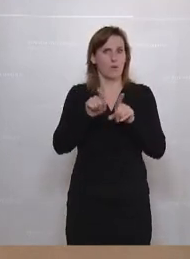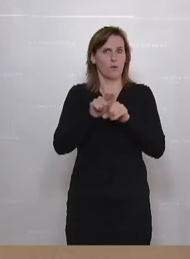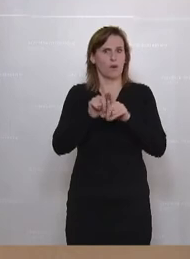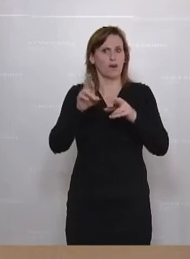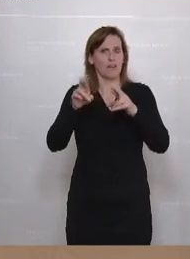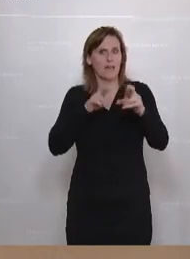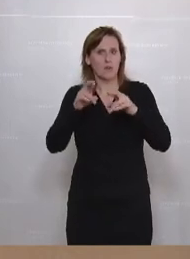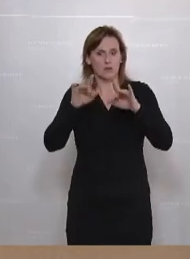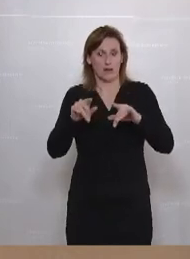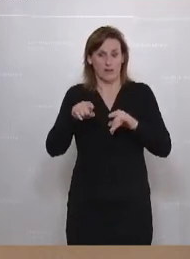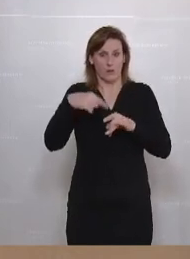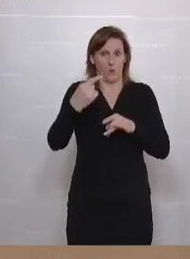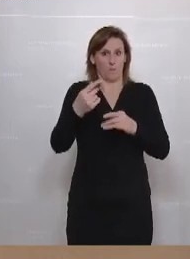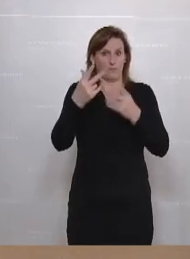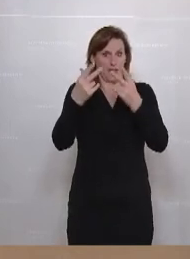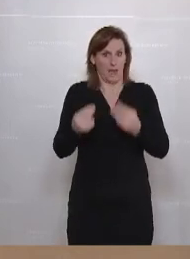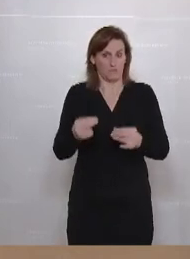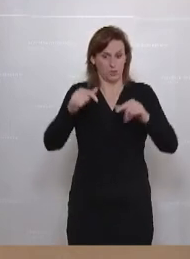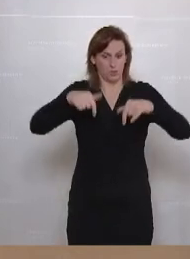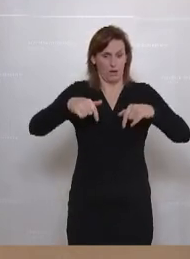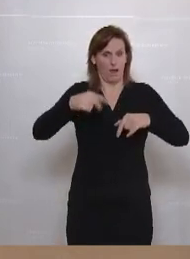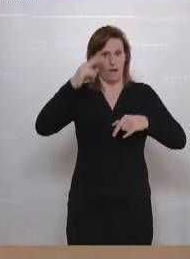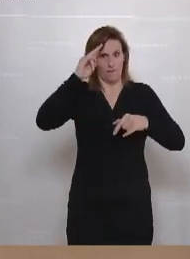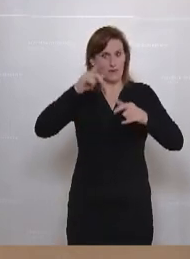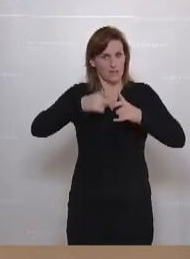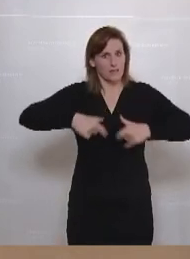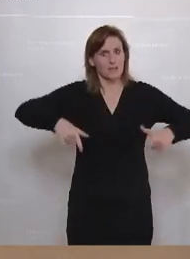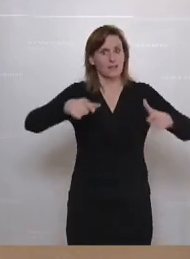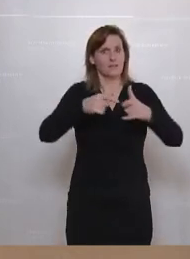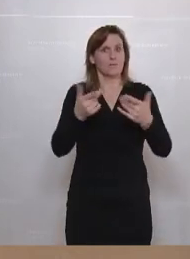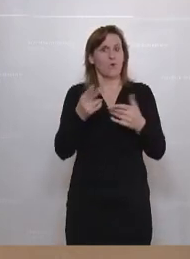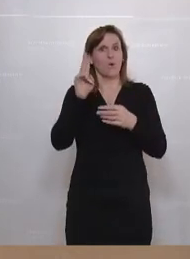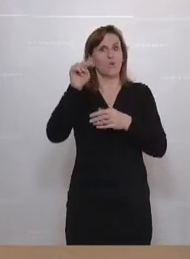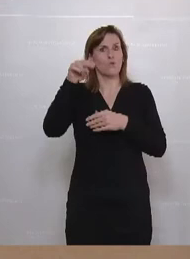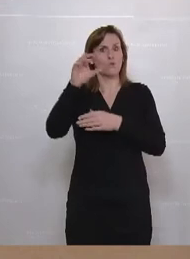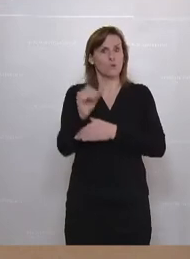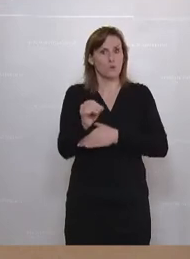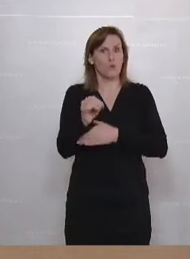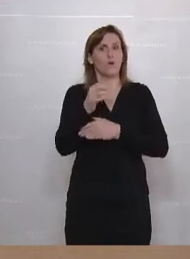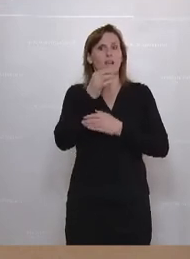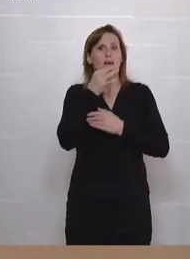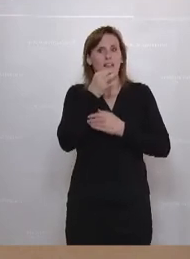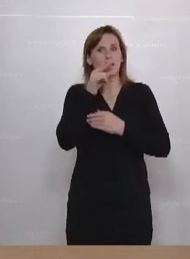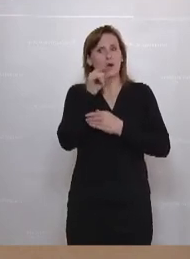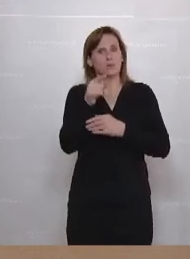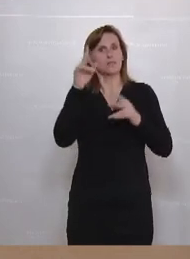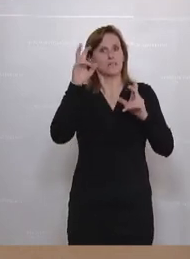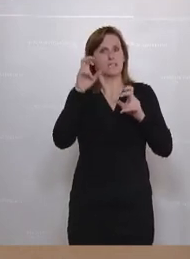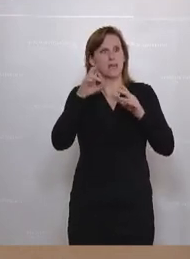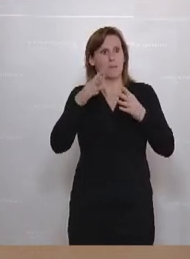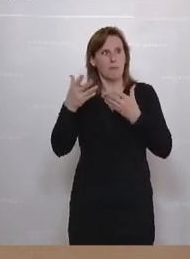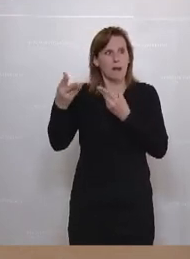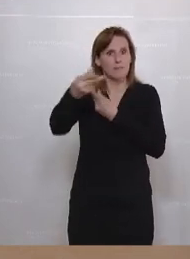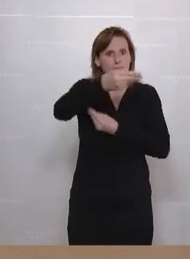diesem Herbst schon eine Konferenz geben, hier in Wien bei der UNO, wo wir genau diese Koalition, wenn man so will, zusammenführen will und die